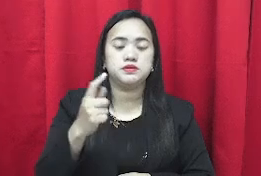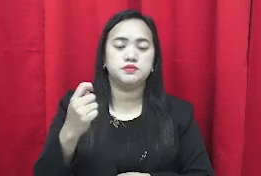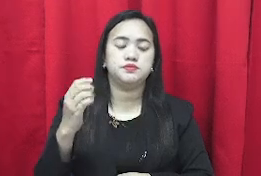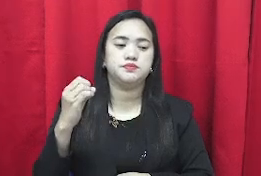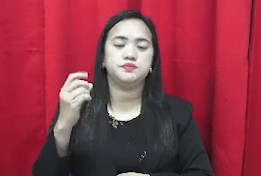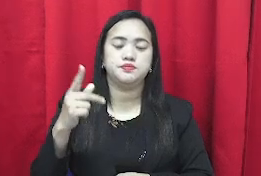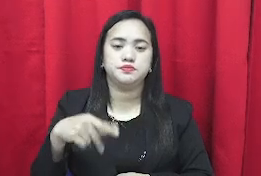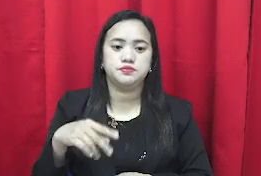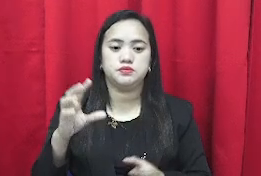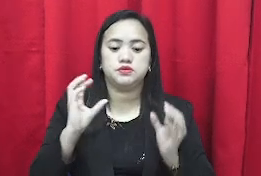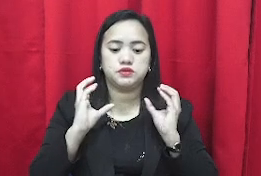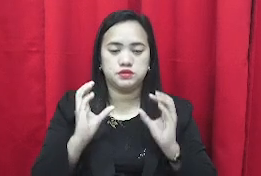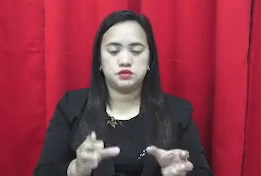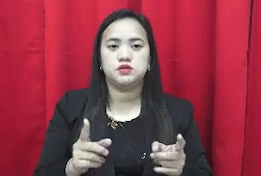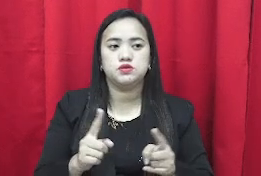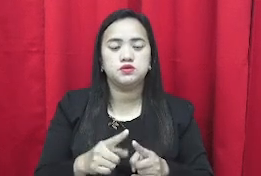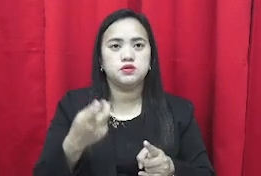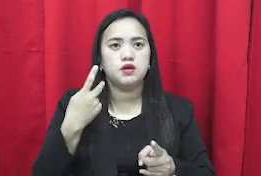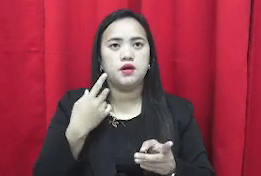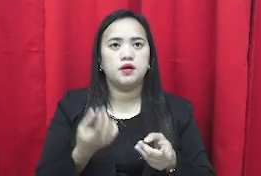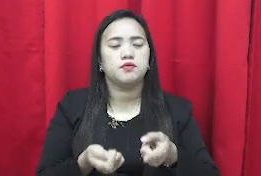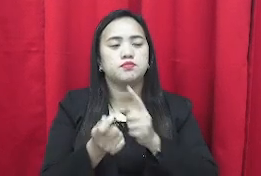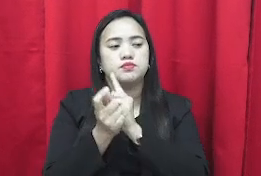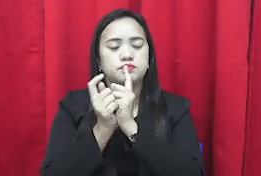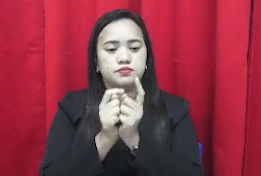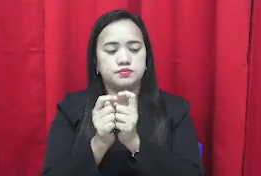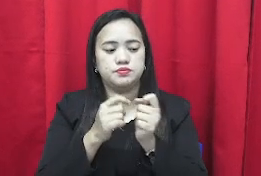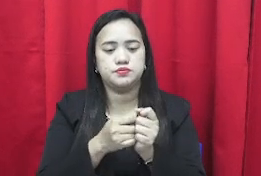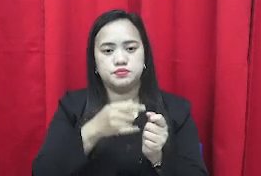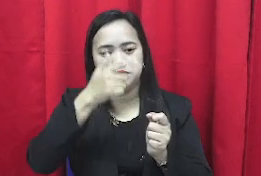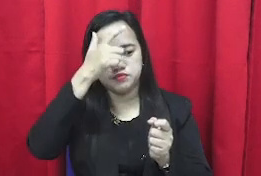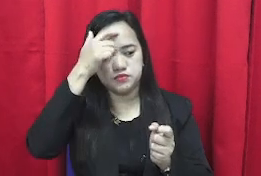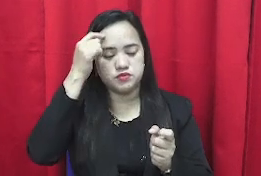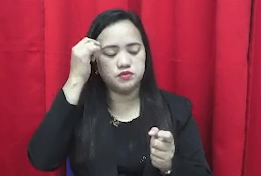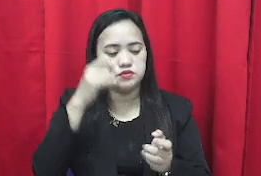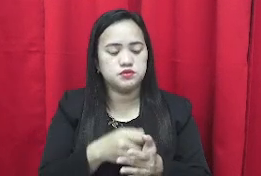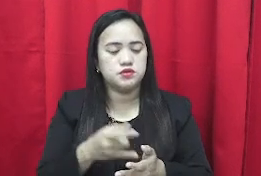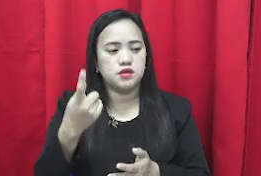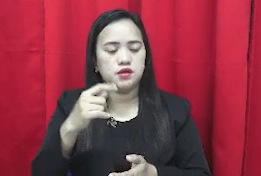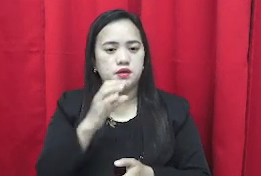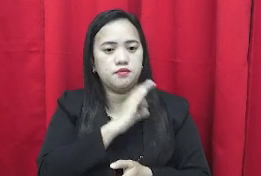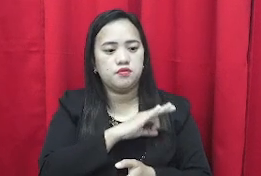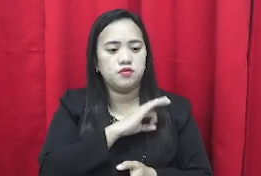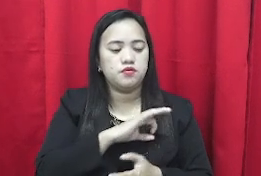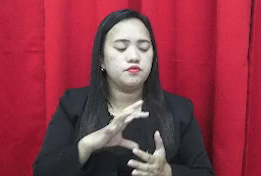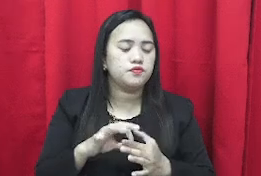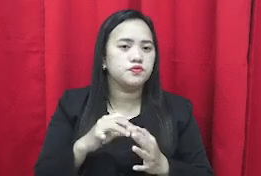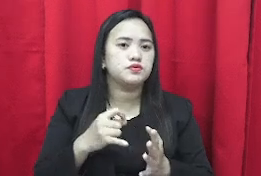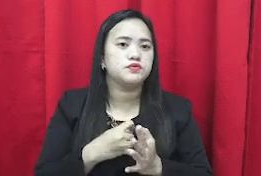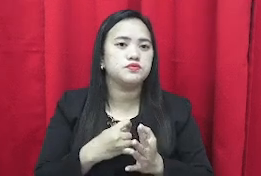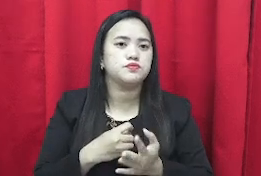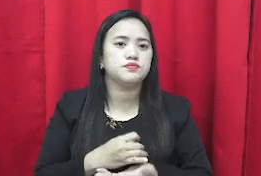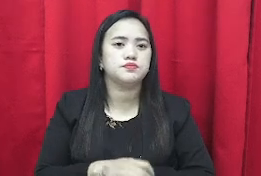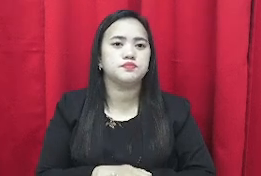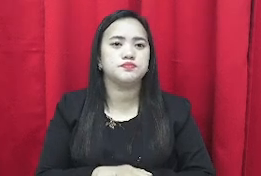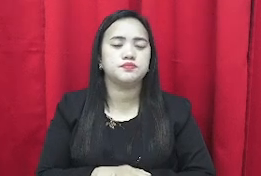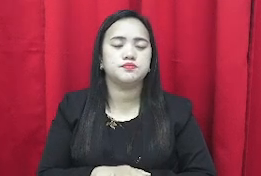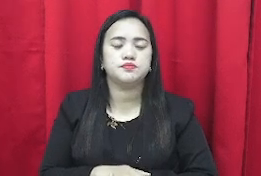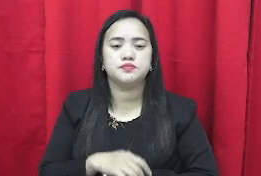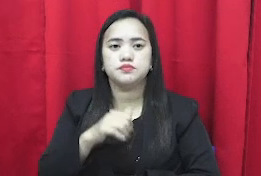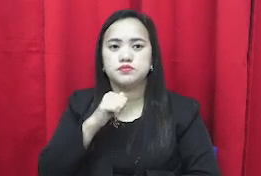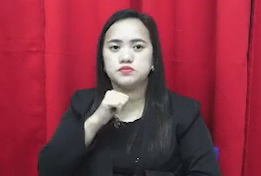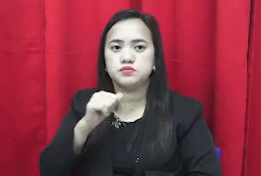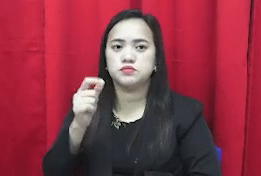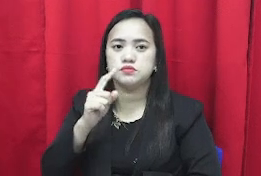magkaroon ng ah pagsasanay ang ating mga anak dahil ang ang benepisyo mga kapatid na hindi man napupunta sa